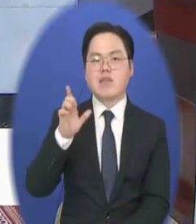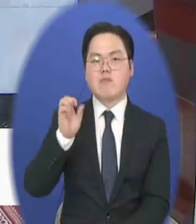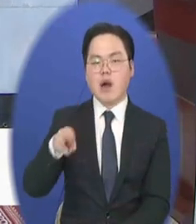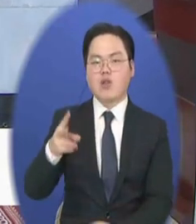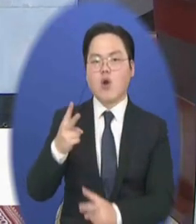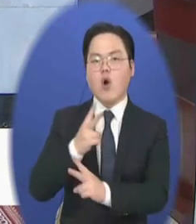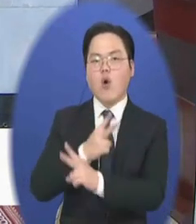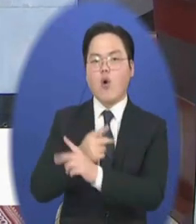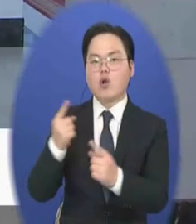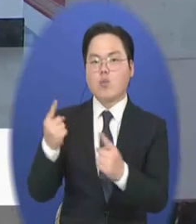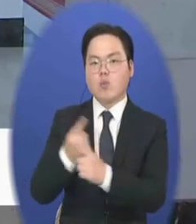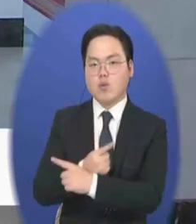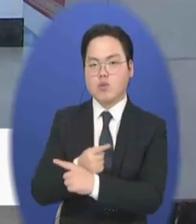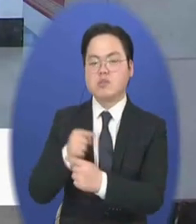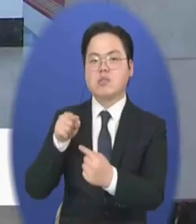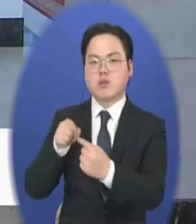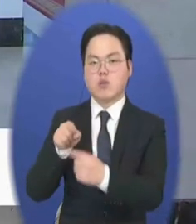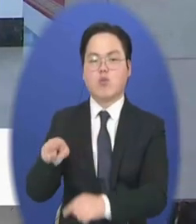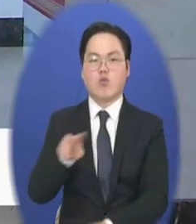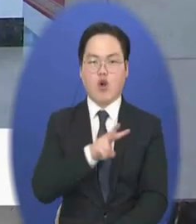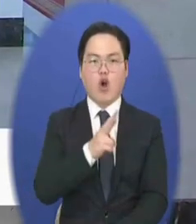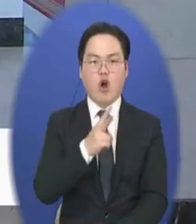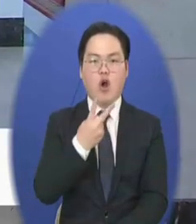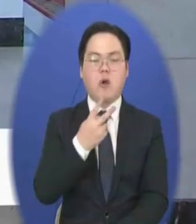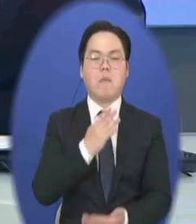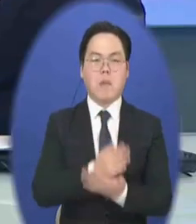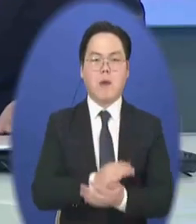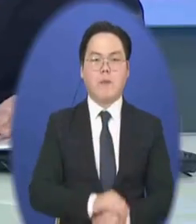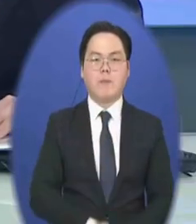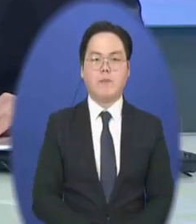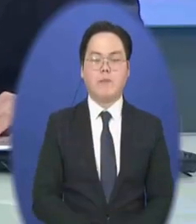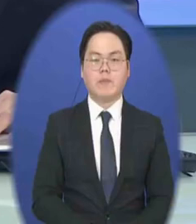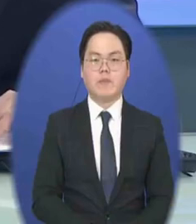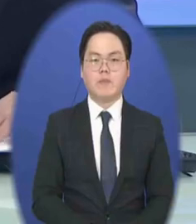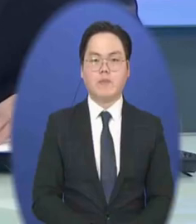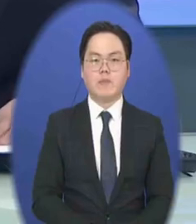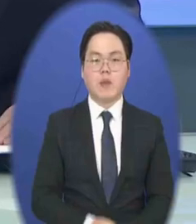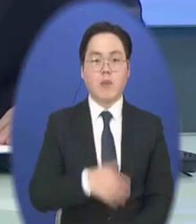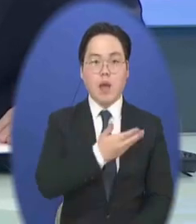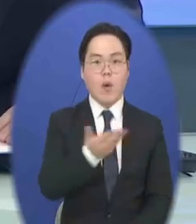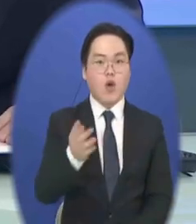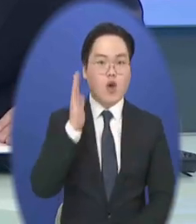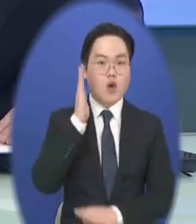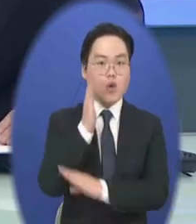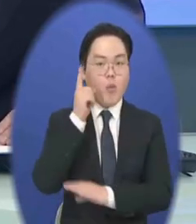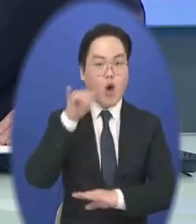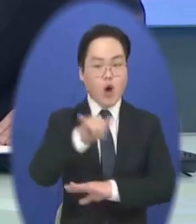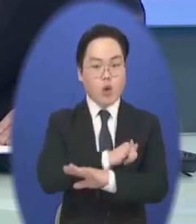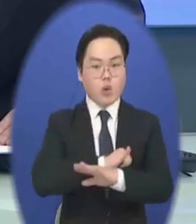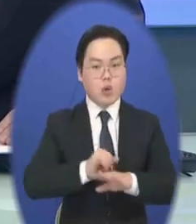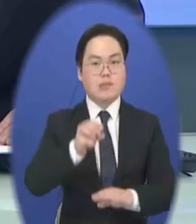бусаар баривчлан хорьсон хэрэг болж байгаа юм байна. Би та бүхэнд энэ өдрийн эх орон дулж өнгөрсөн онцлог үйл явдлын мэдээлэл